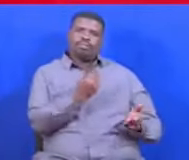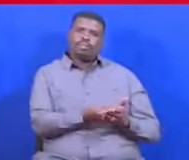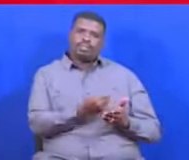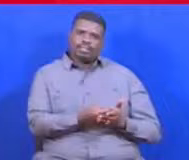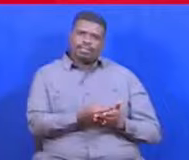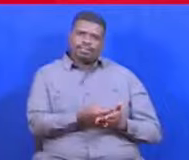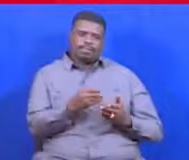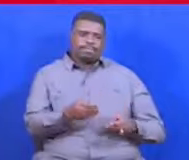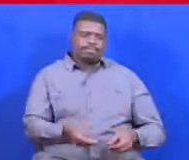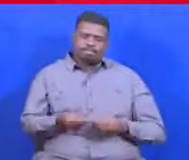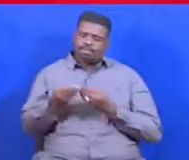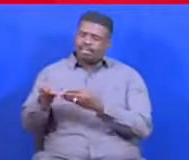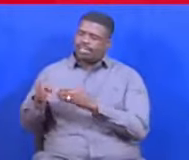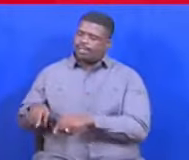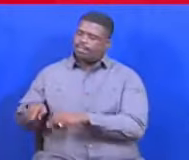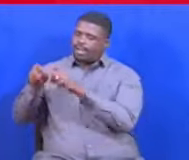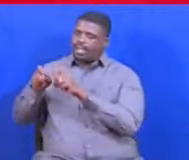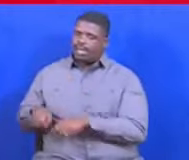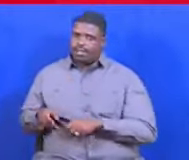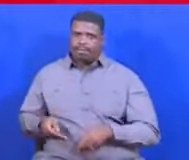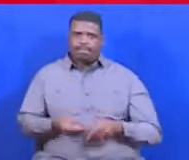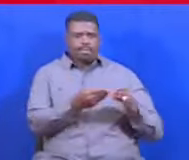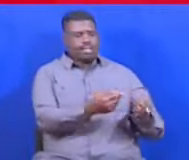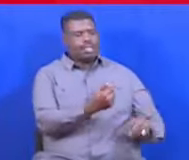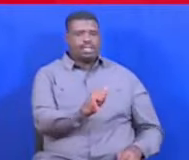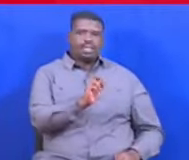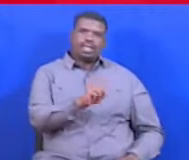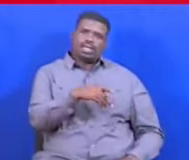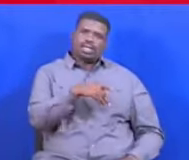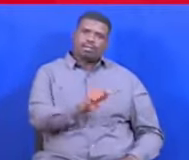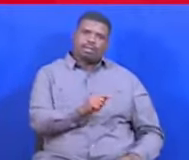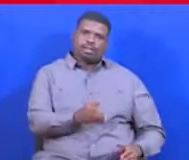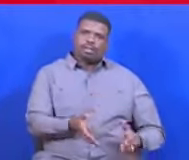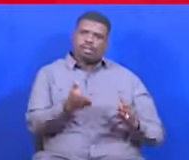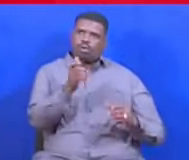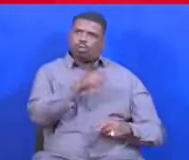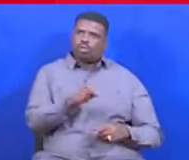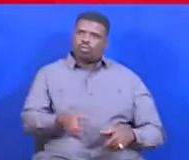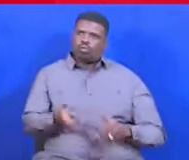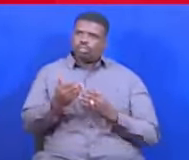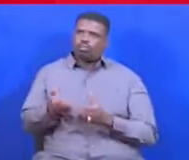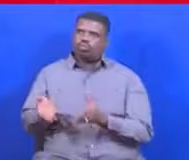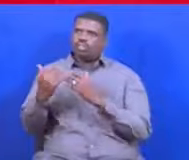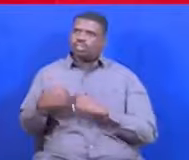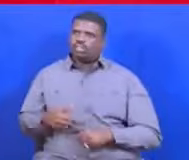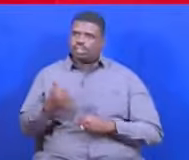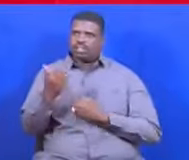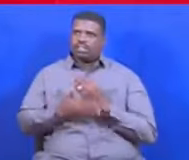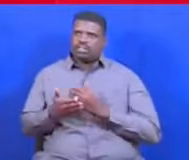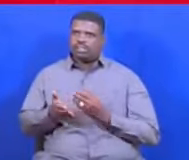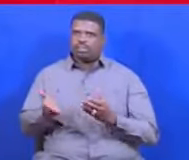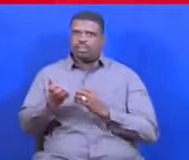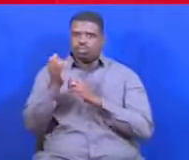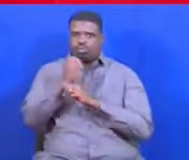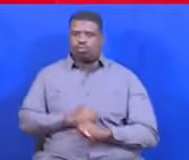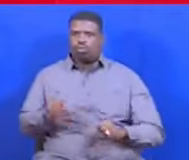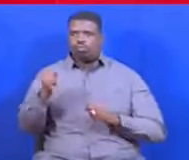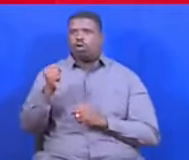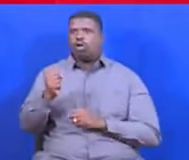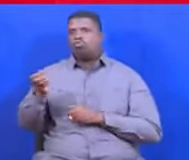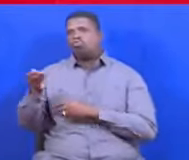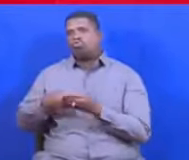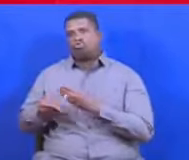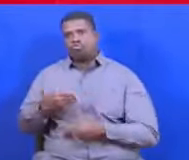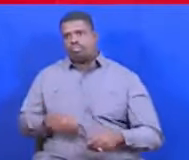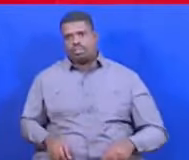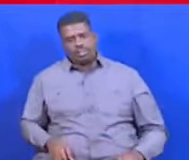pelekeni bandari, pelekeni TANAPA ili hawa watu waweze kujiwezesha na inchi iweze kujikwamua kiuchumi. Si hivyo